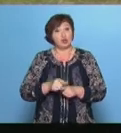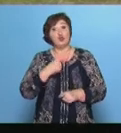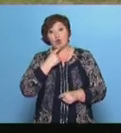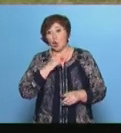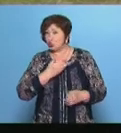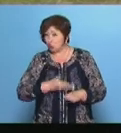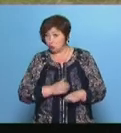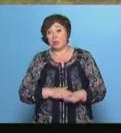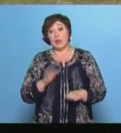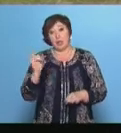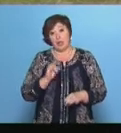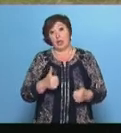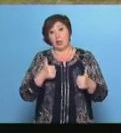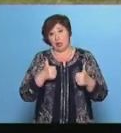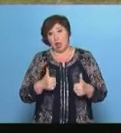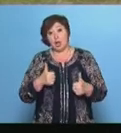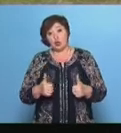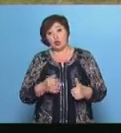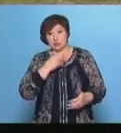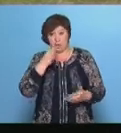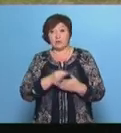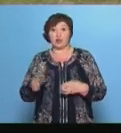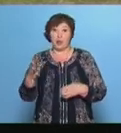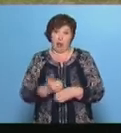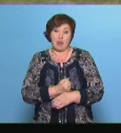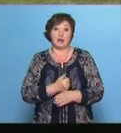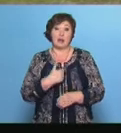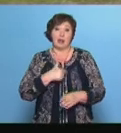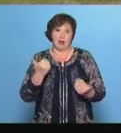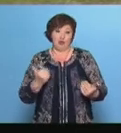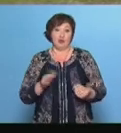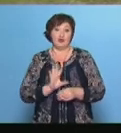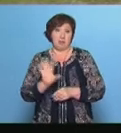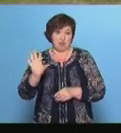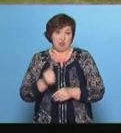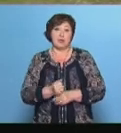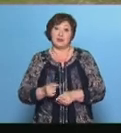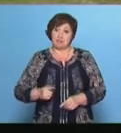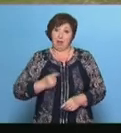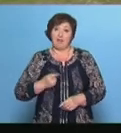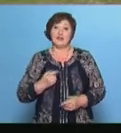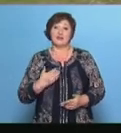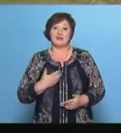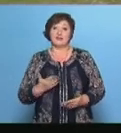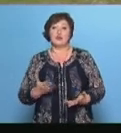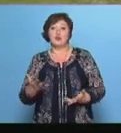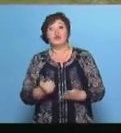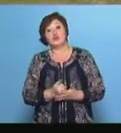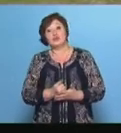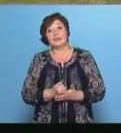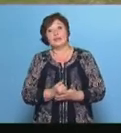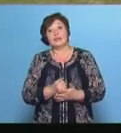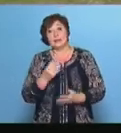рабочие подъемы. И это сказывается, да, на победах. Я нынче, как бы, уж похвастаюсь. Двукратный бронзовый призер сельских